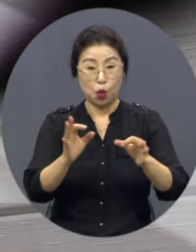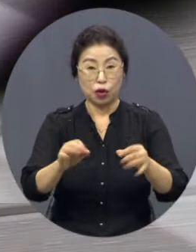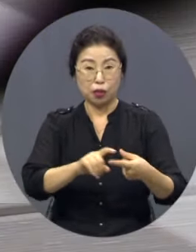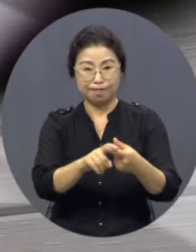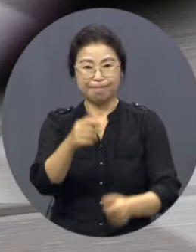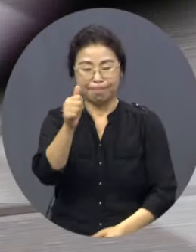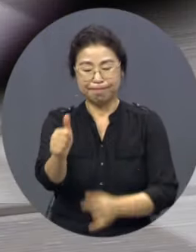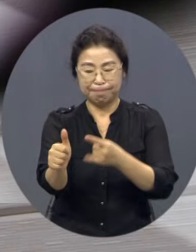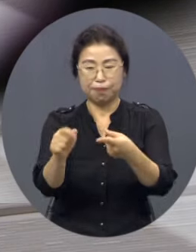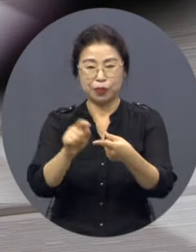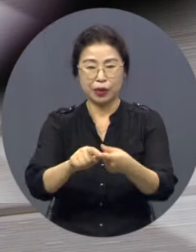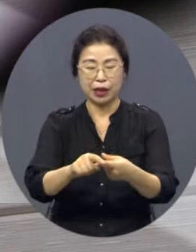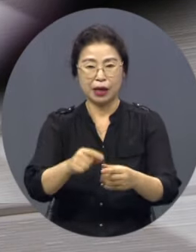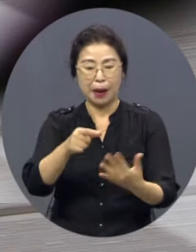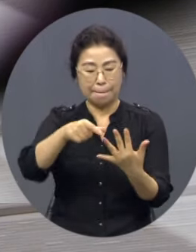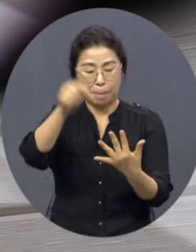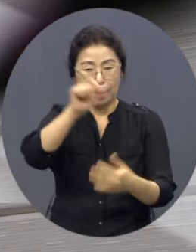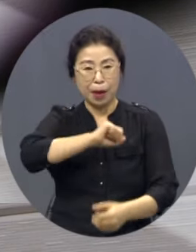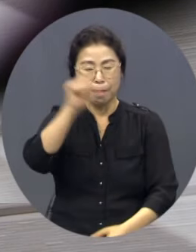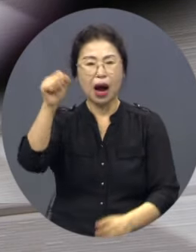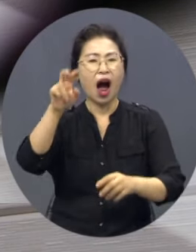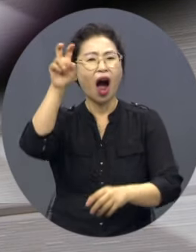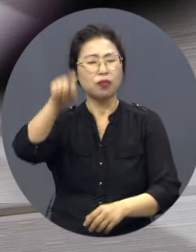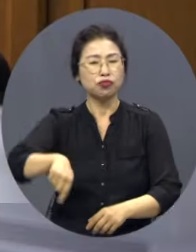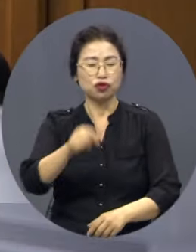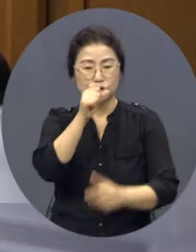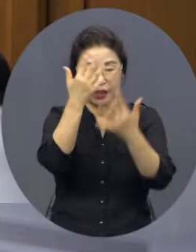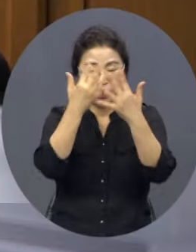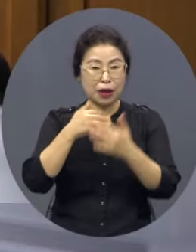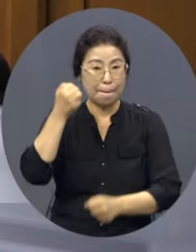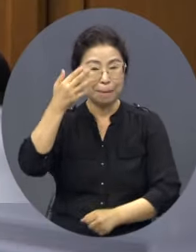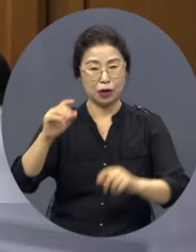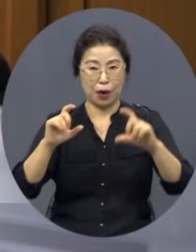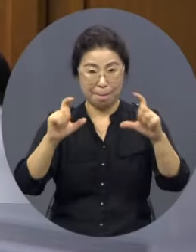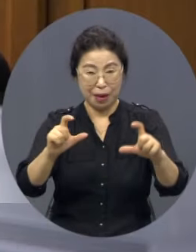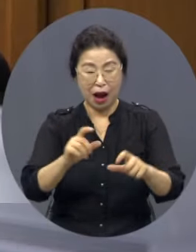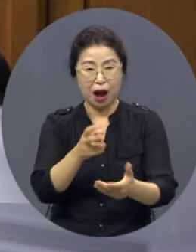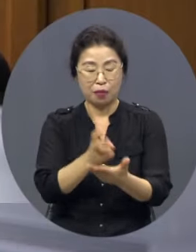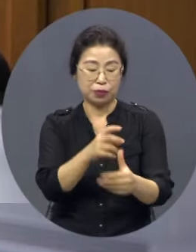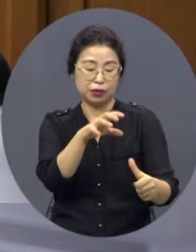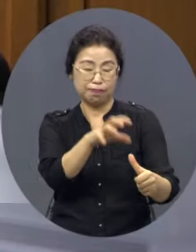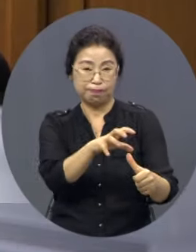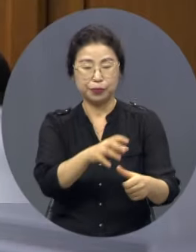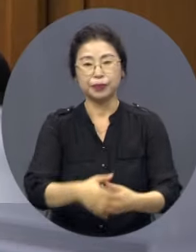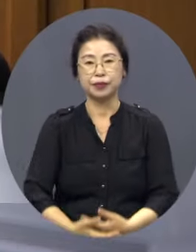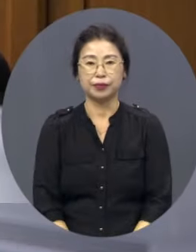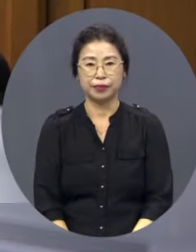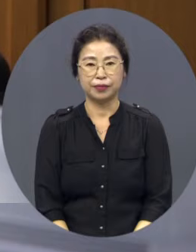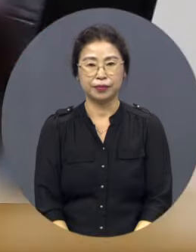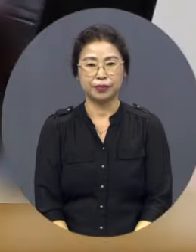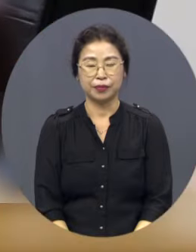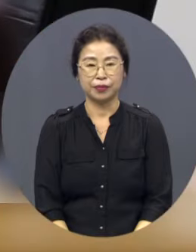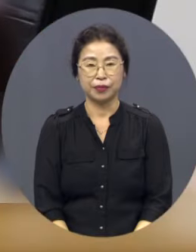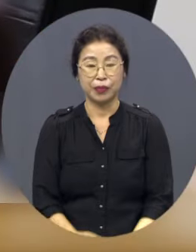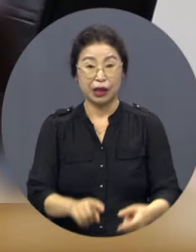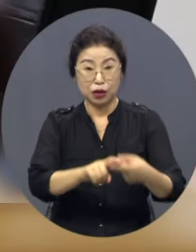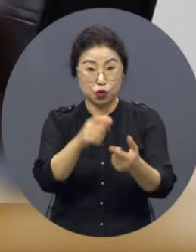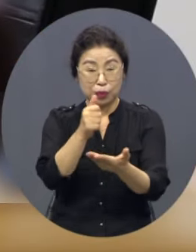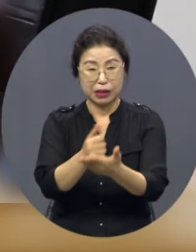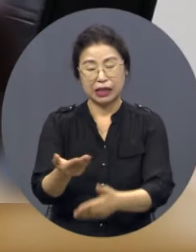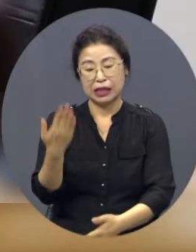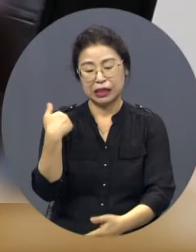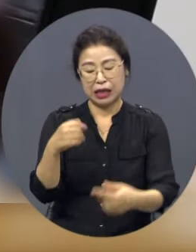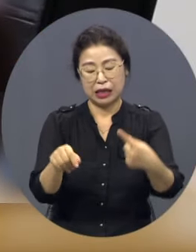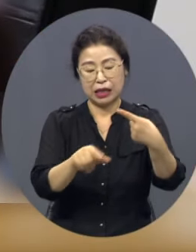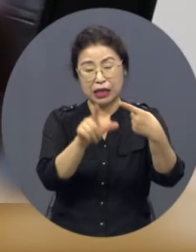지역농협조합장에게 당선 무효형에 해당하는 징역 8개월을 선고하고 법정 구속했습니다. 이 조합장은 지난해